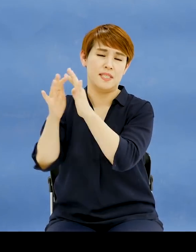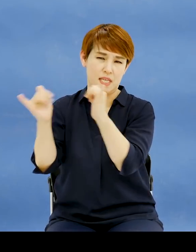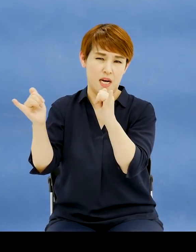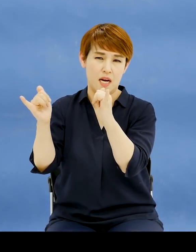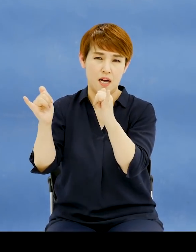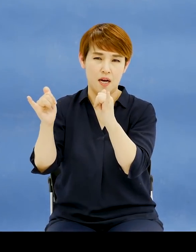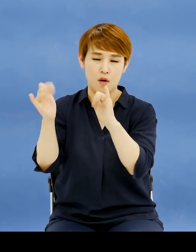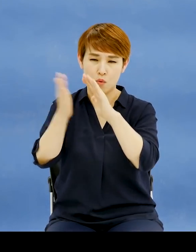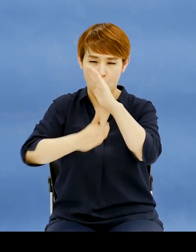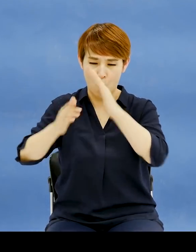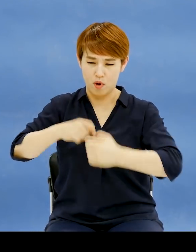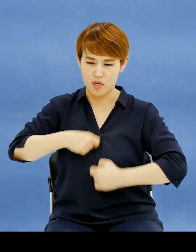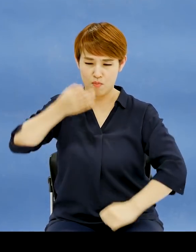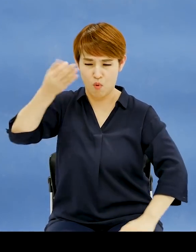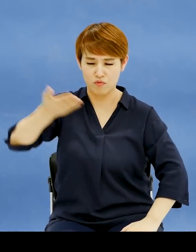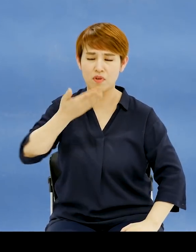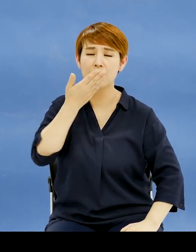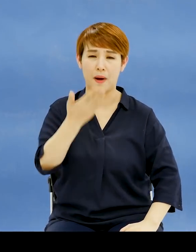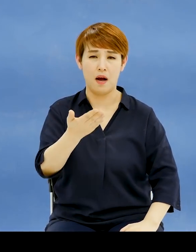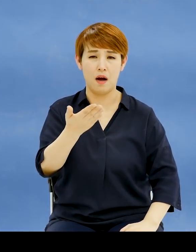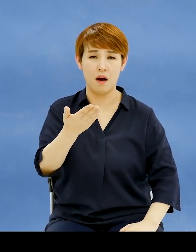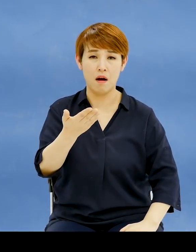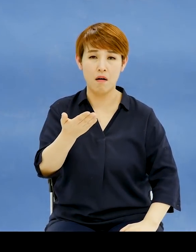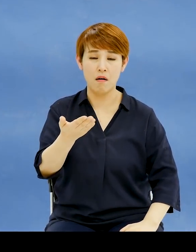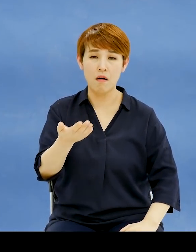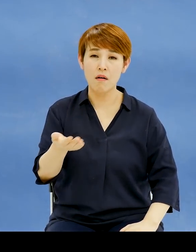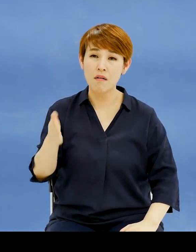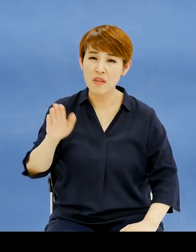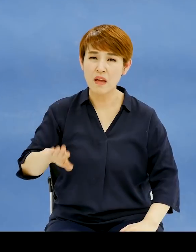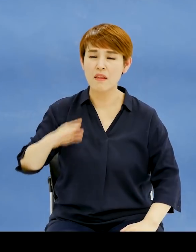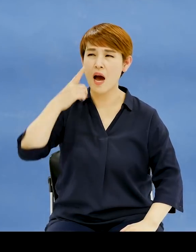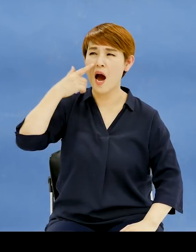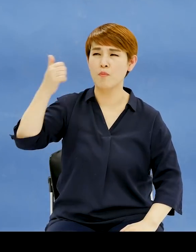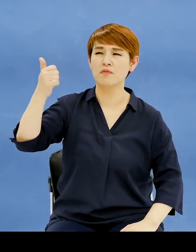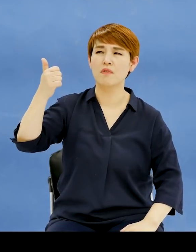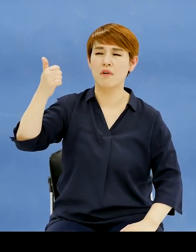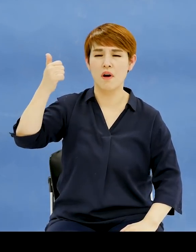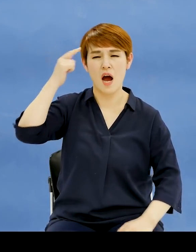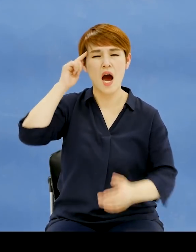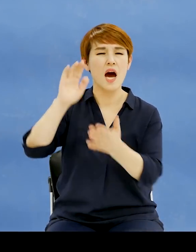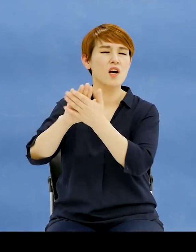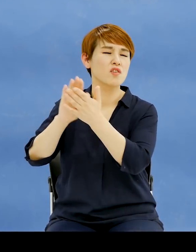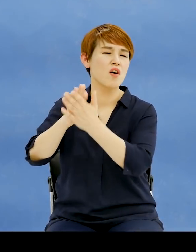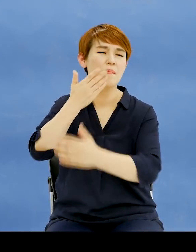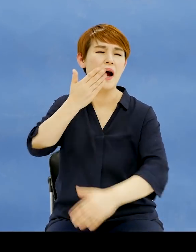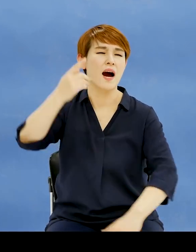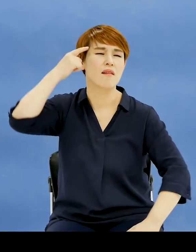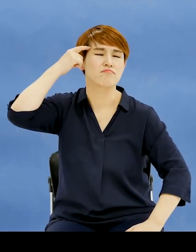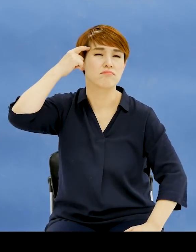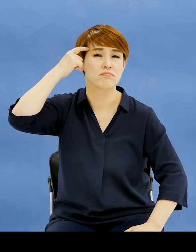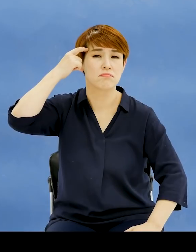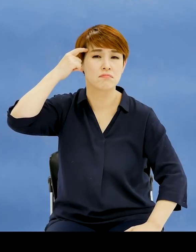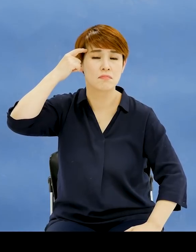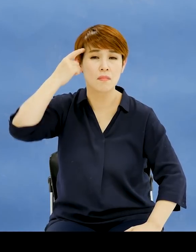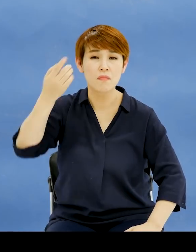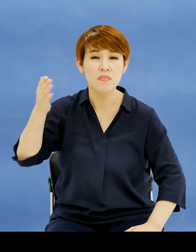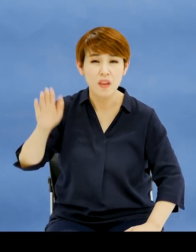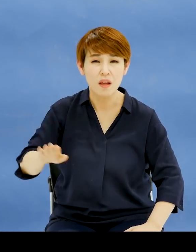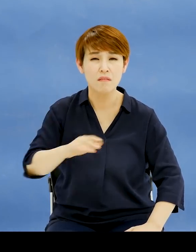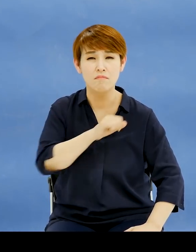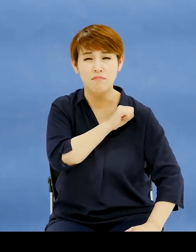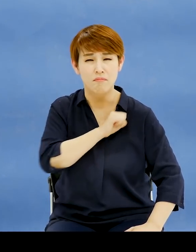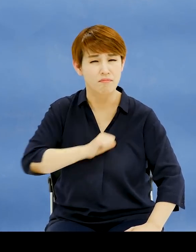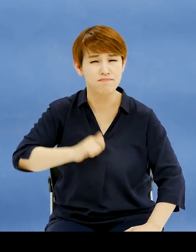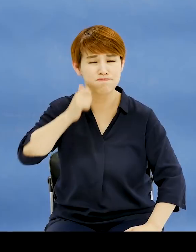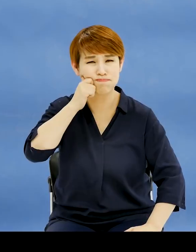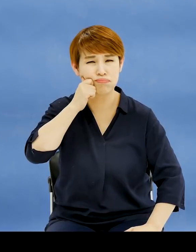게 옳고 그런 건지를 분명히 보이실 건데 이게 내 아버지가 그거 알아서 하실 거야 그러면 원래 괜찮아야 되잖아요. 근데 지금